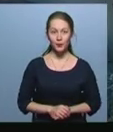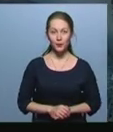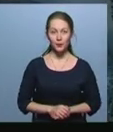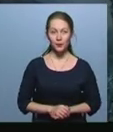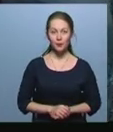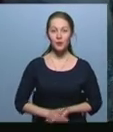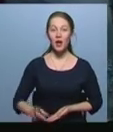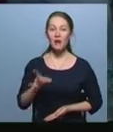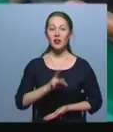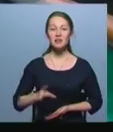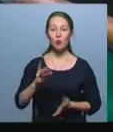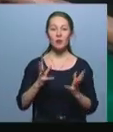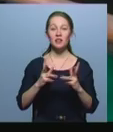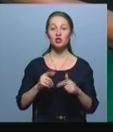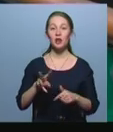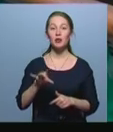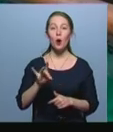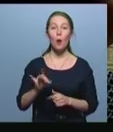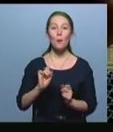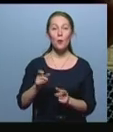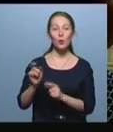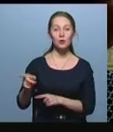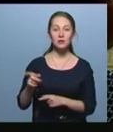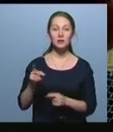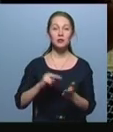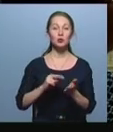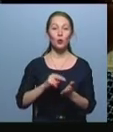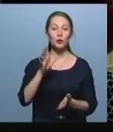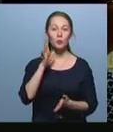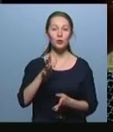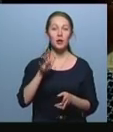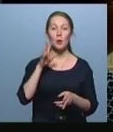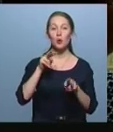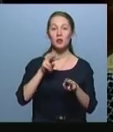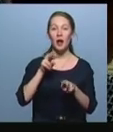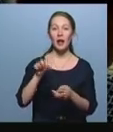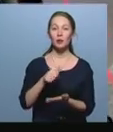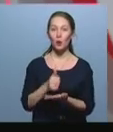В республике считают мусорные тарифы. Глава гарантировал личный контроль.